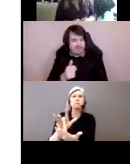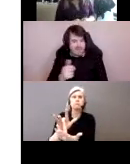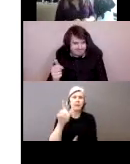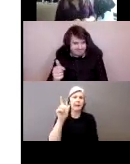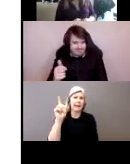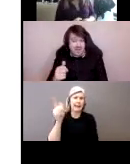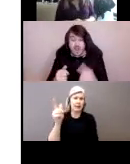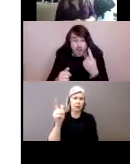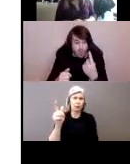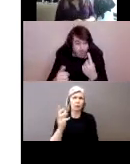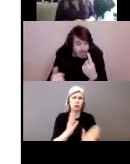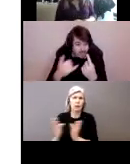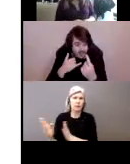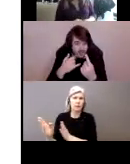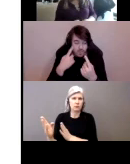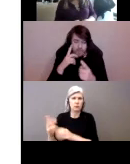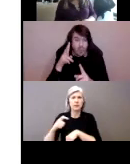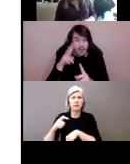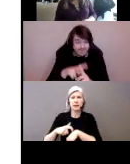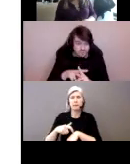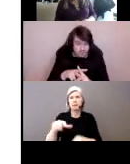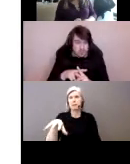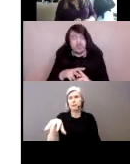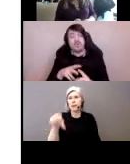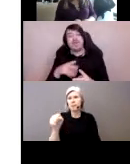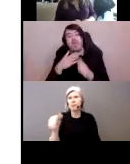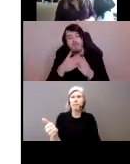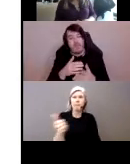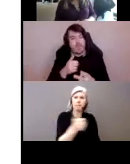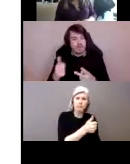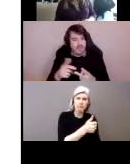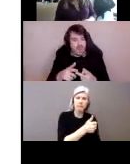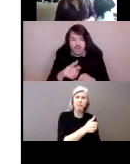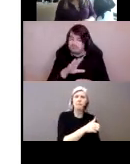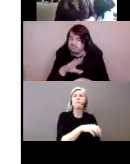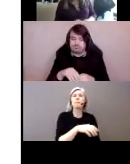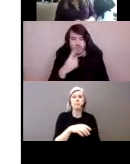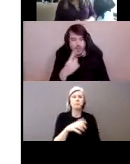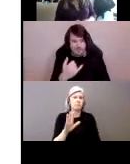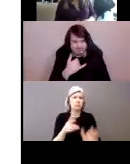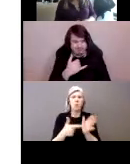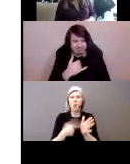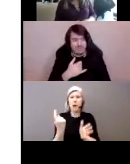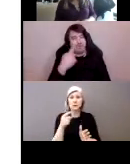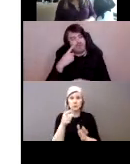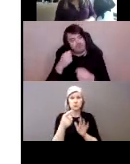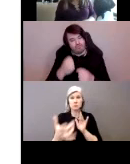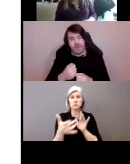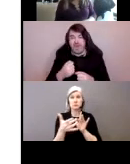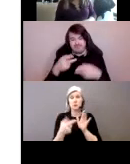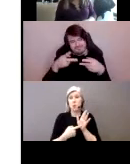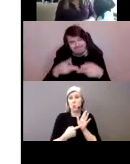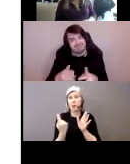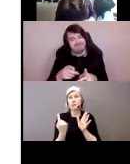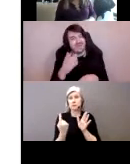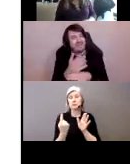un appel pour la prise de rendez-vous et la demande de transport pour vous permettre d'aller à votre rendez-vous de